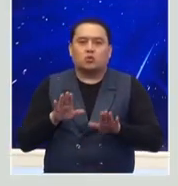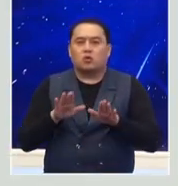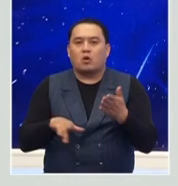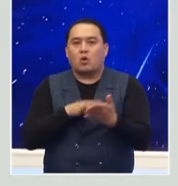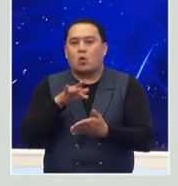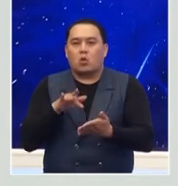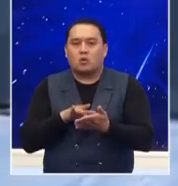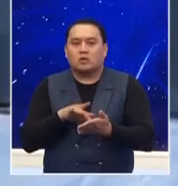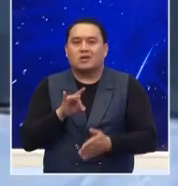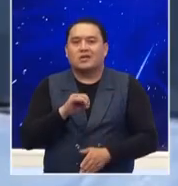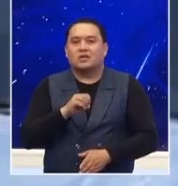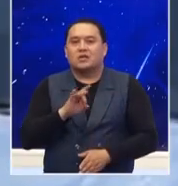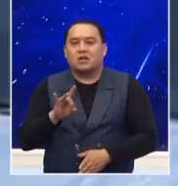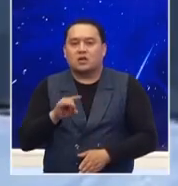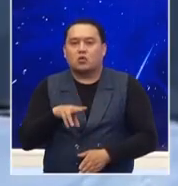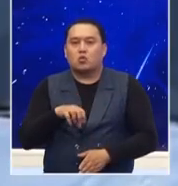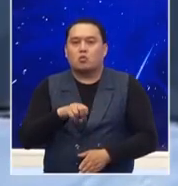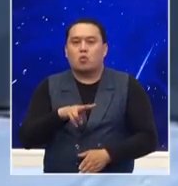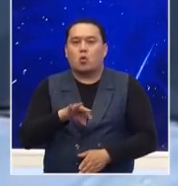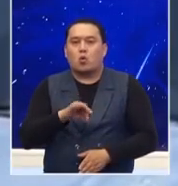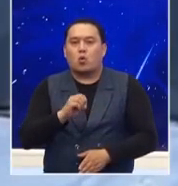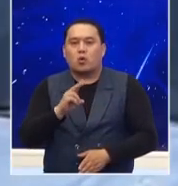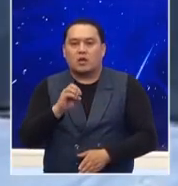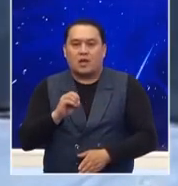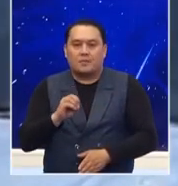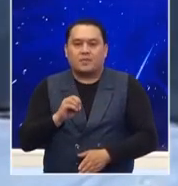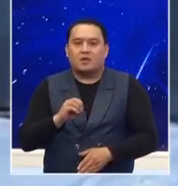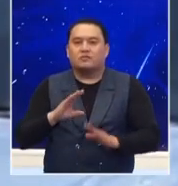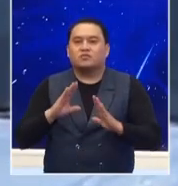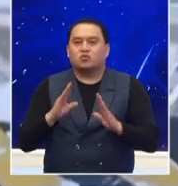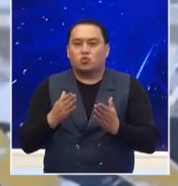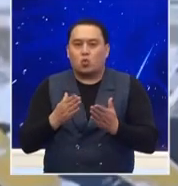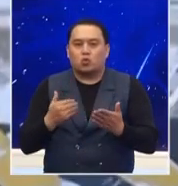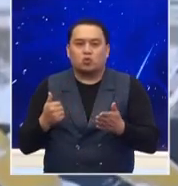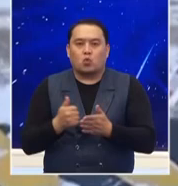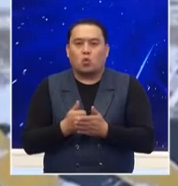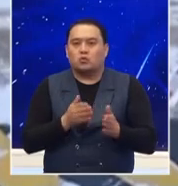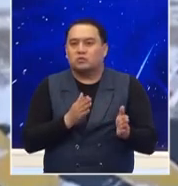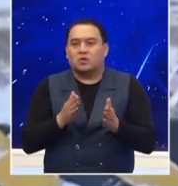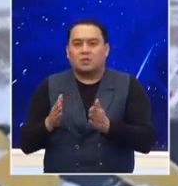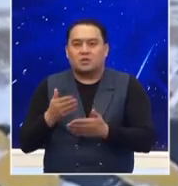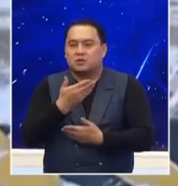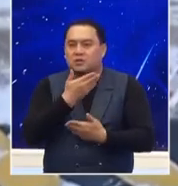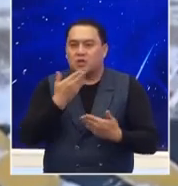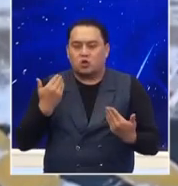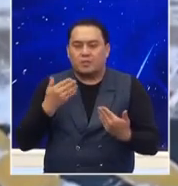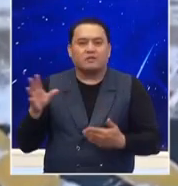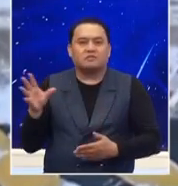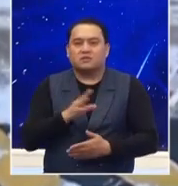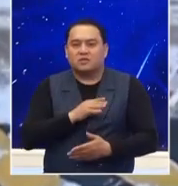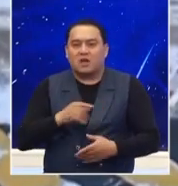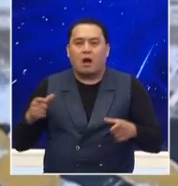город Риддер и районы Алтай и Глубокое, где эпидемиологическая ситуация до сих пор не стабилизировалась. Все